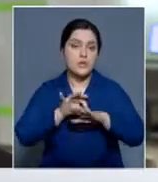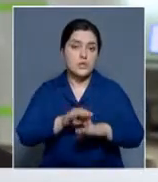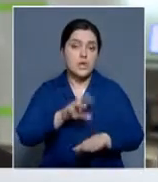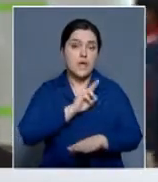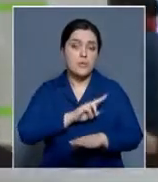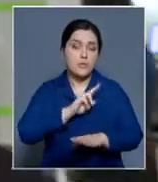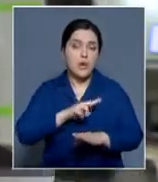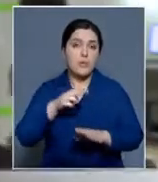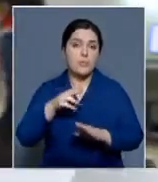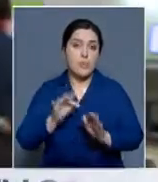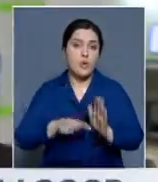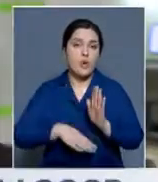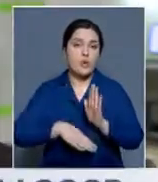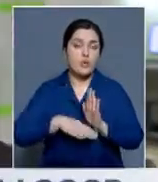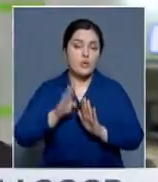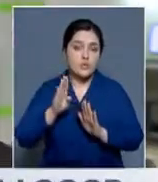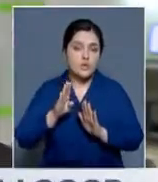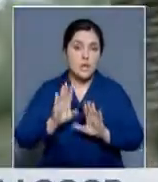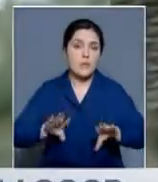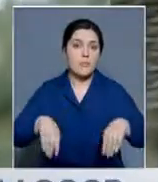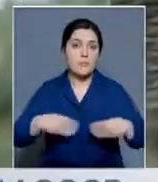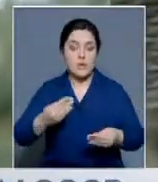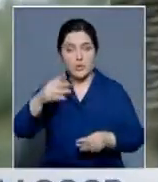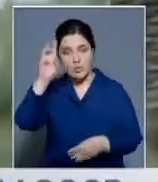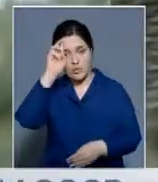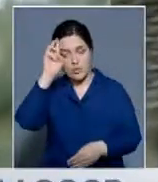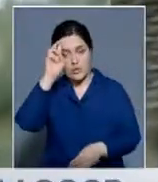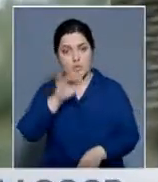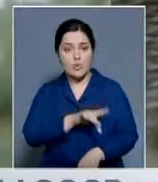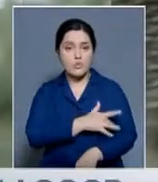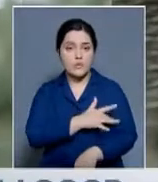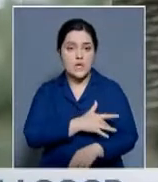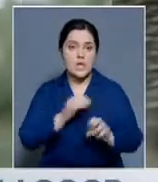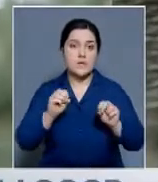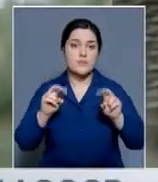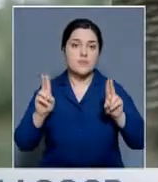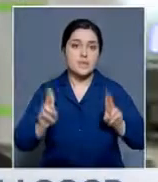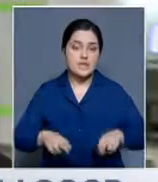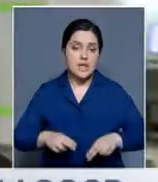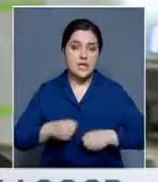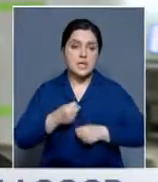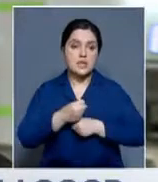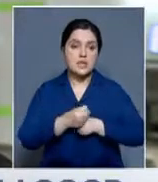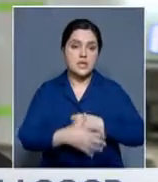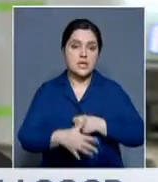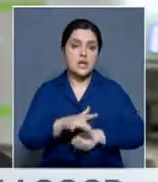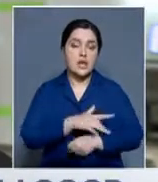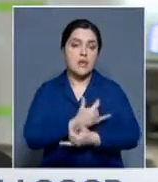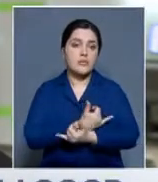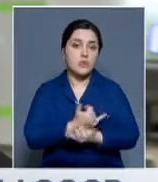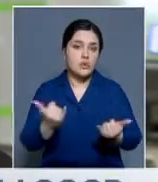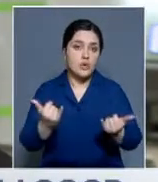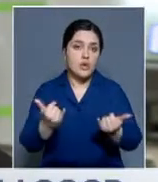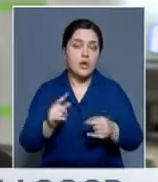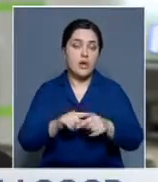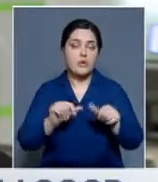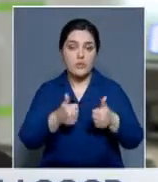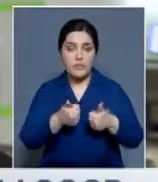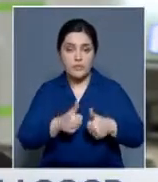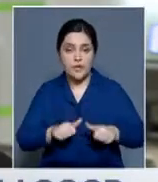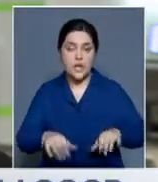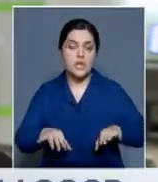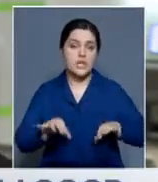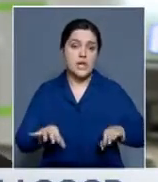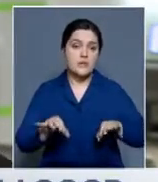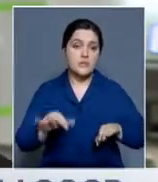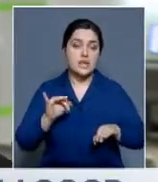совершенствованию и улучшению предоставления государственных услуг. Специализированные центры обслуживания населения по регистрации транспорта и водительских